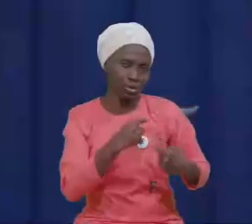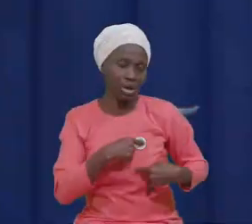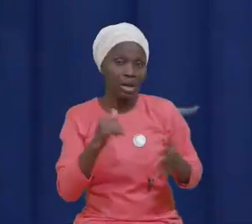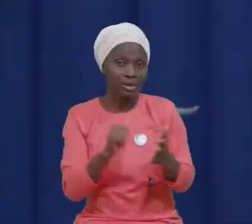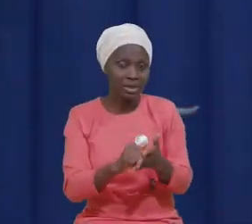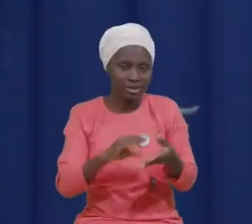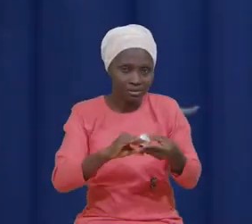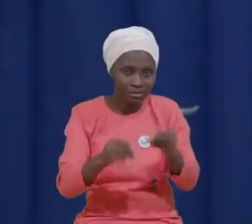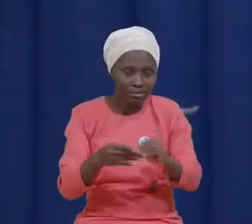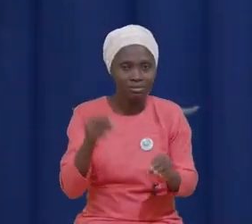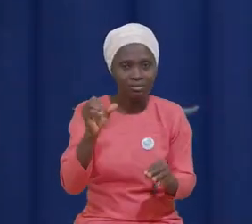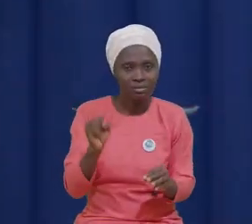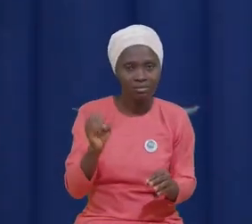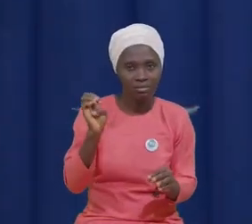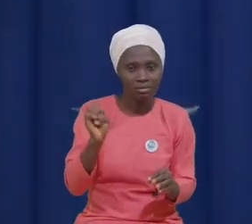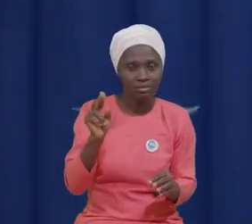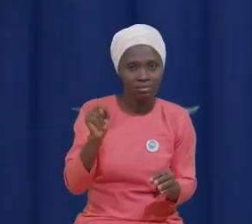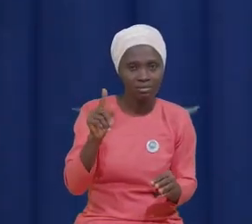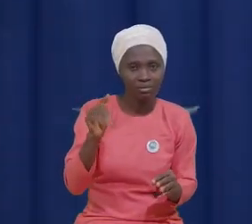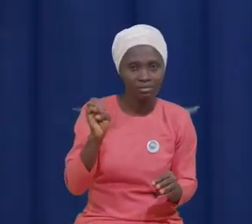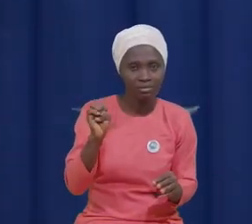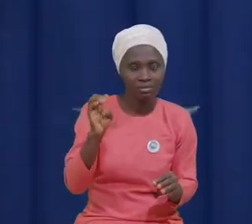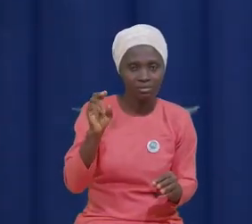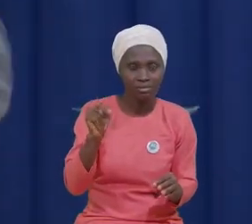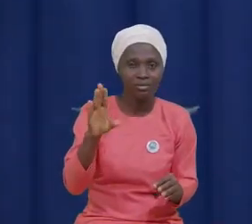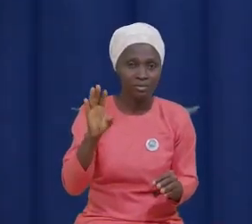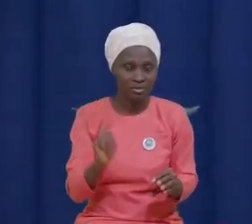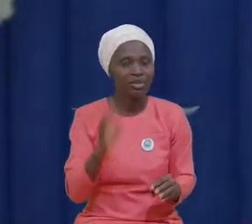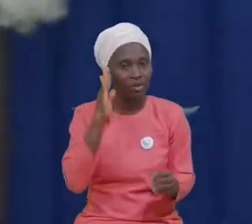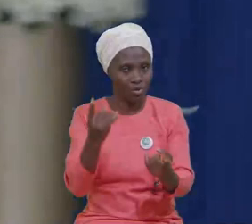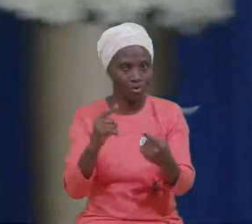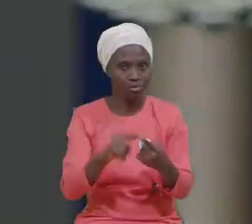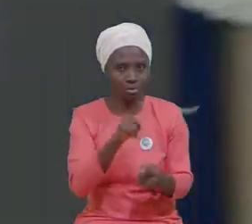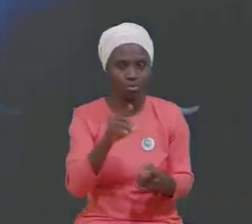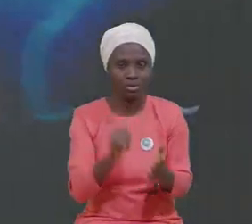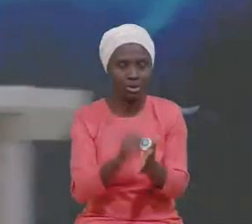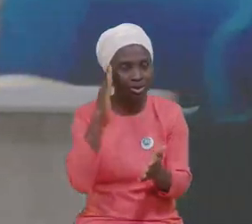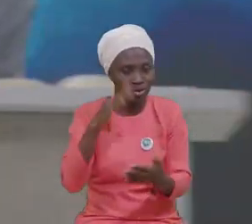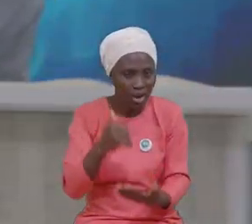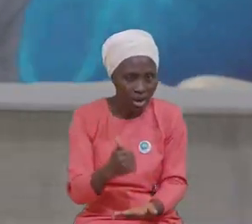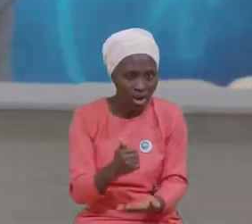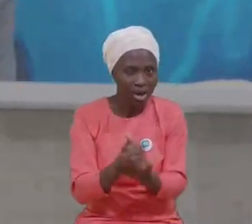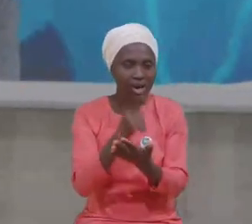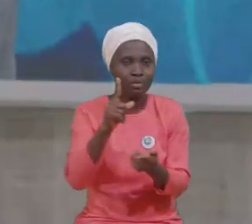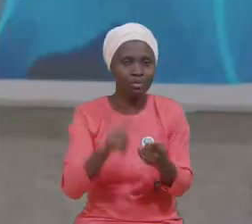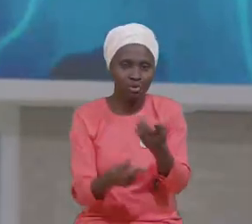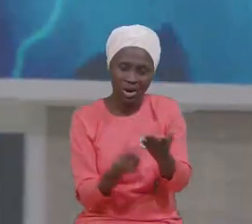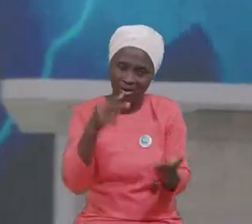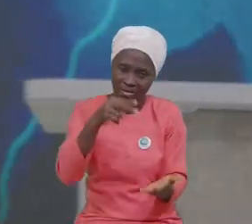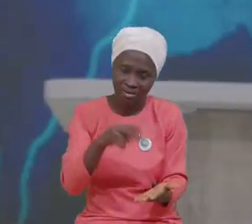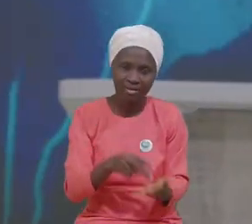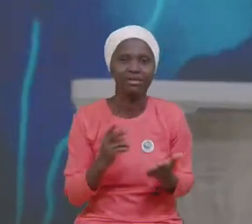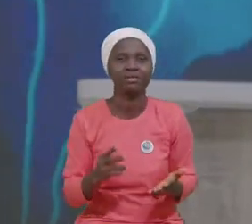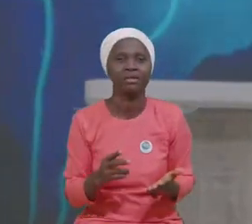ça t'amènera à réaliser quoi? Ça, c'est moi. Ça, c'est moi. Ça, c'est moi. Et je vais